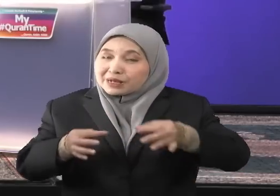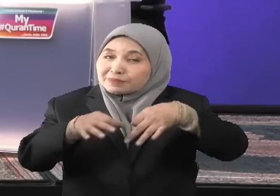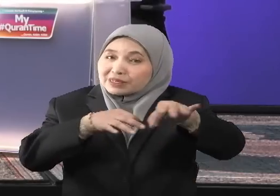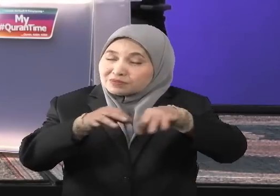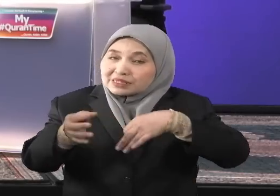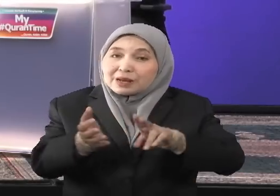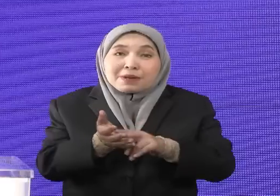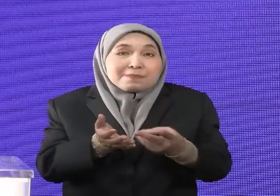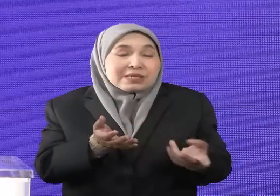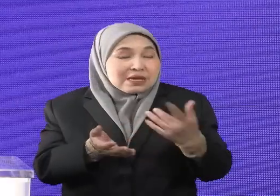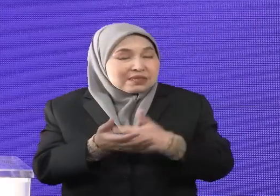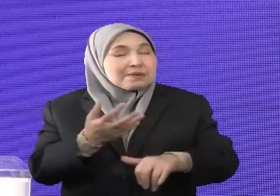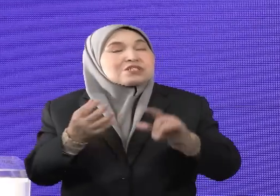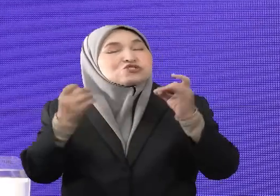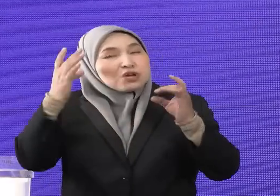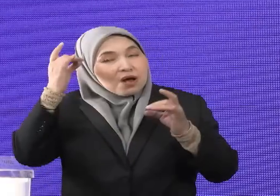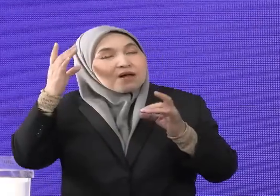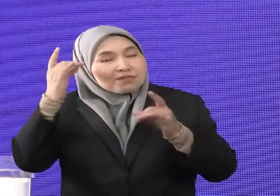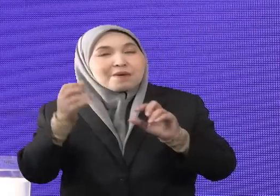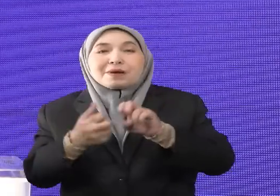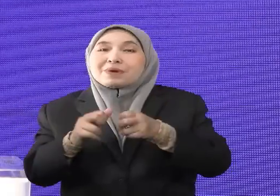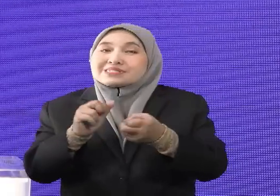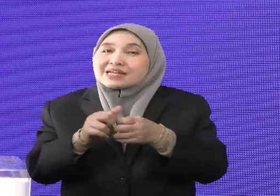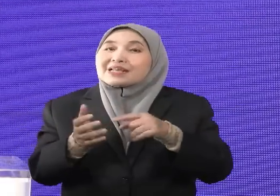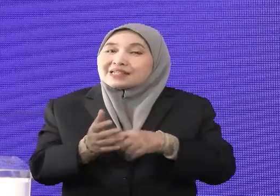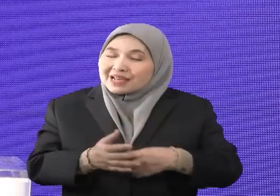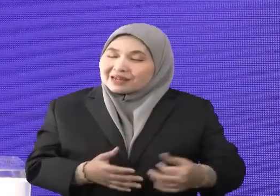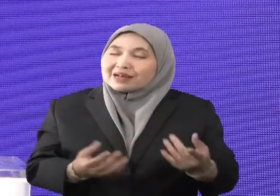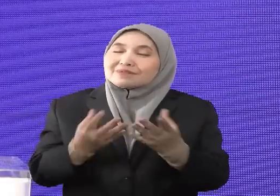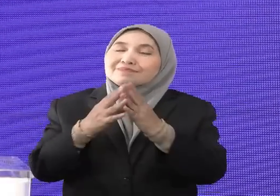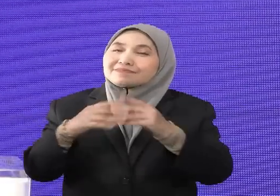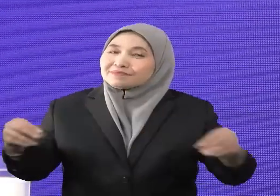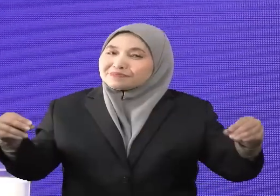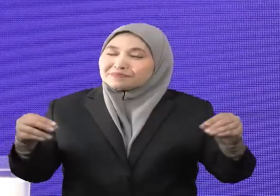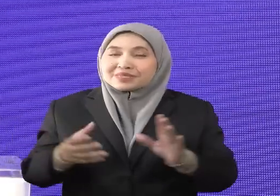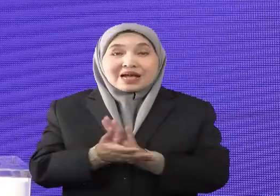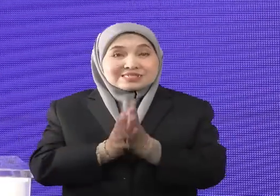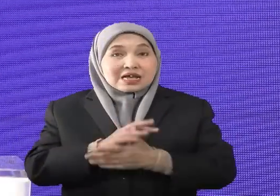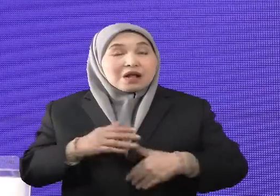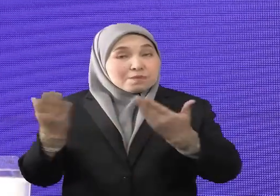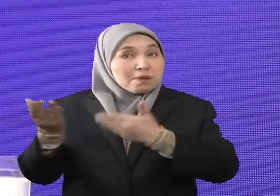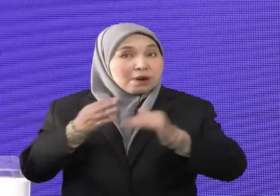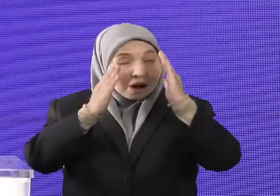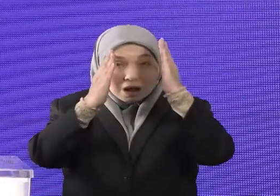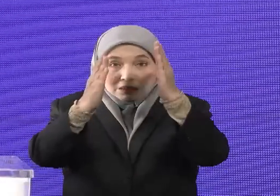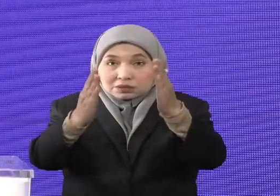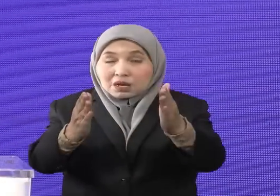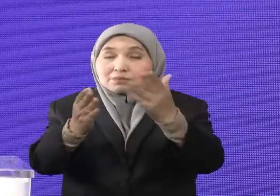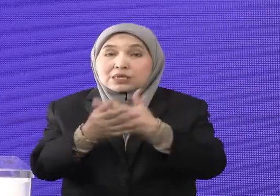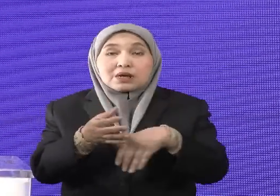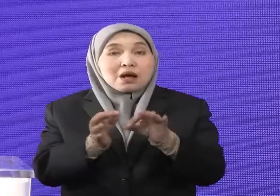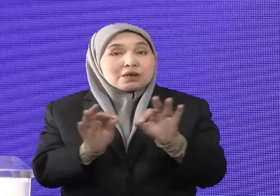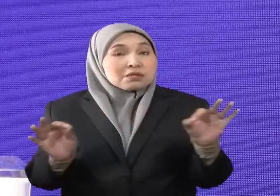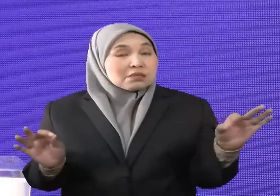Insyaallah permasalahan-permasalahan ini Insyaallah akan terungkap jadi saya tidak bawa perhatian Tuhan dan perempuan pada ayat